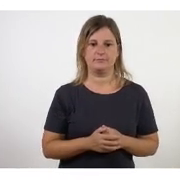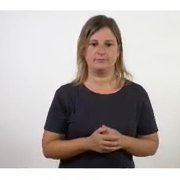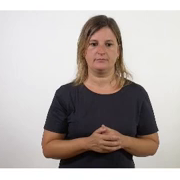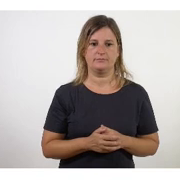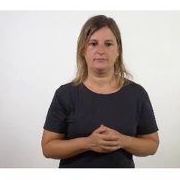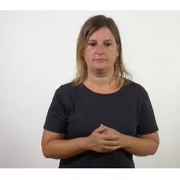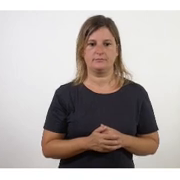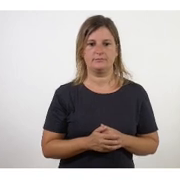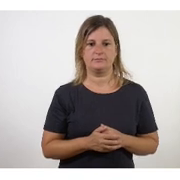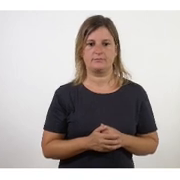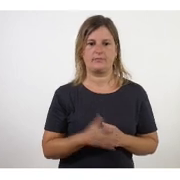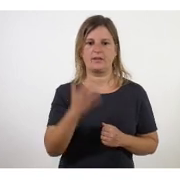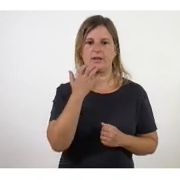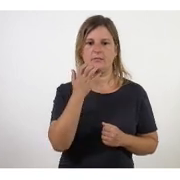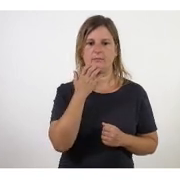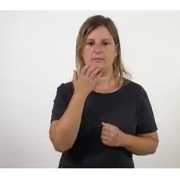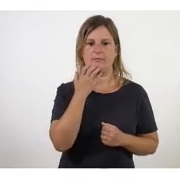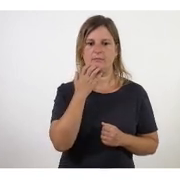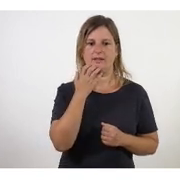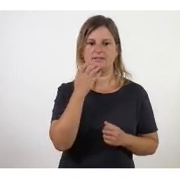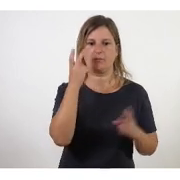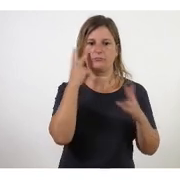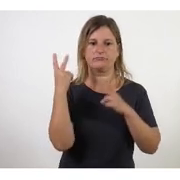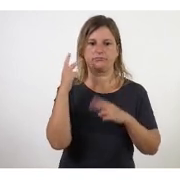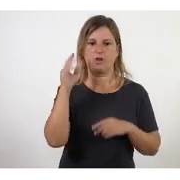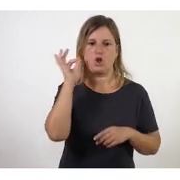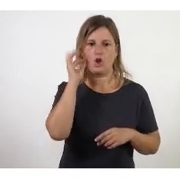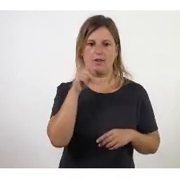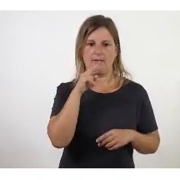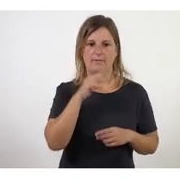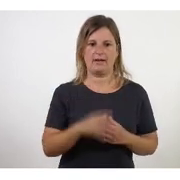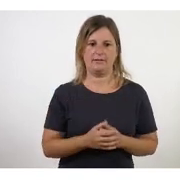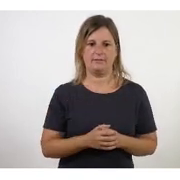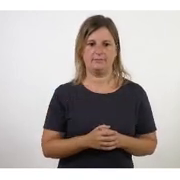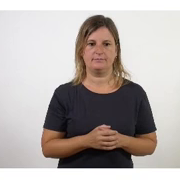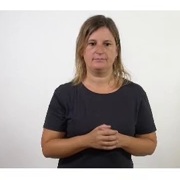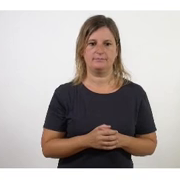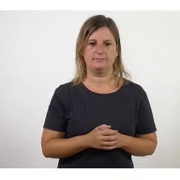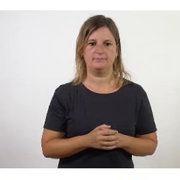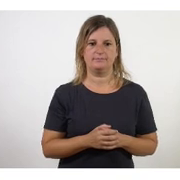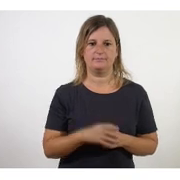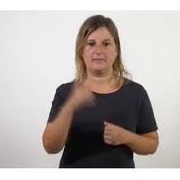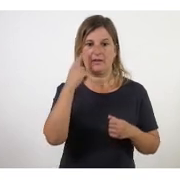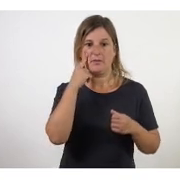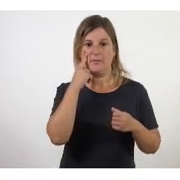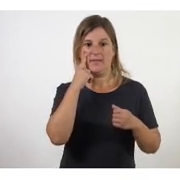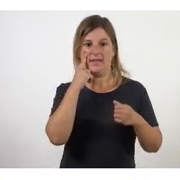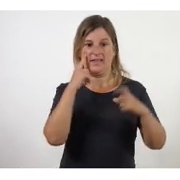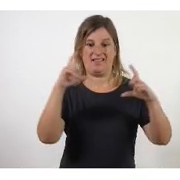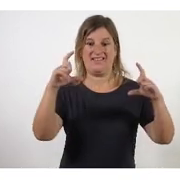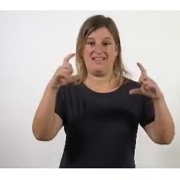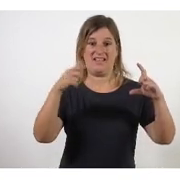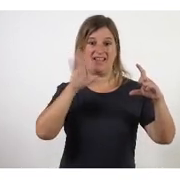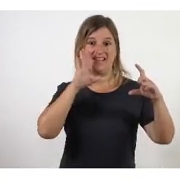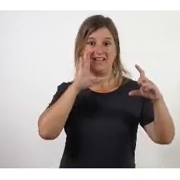Per exemple, aquest d'aquesta noia parlant. I veuràs que se'm col·loca sobre